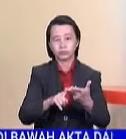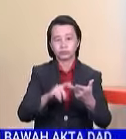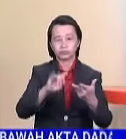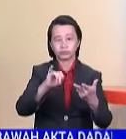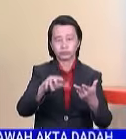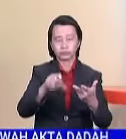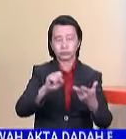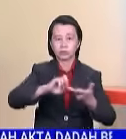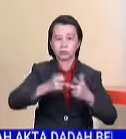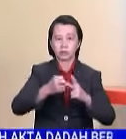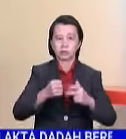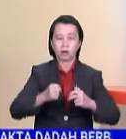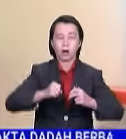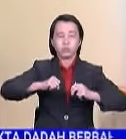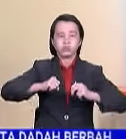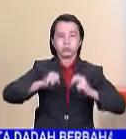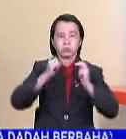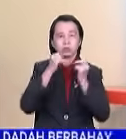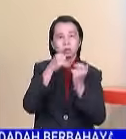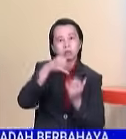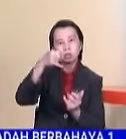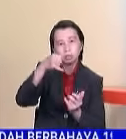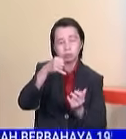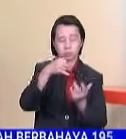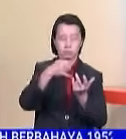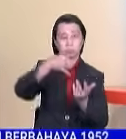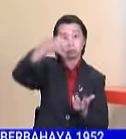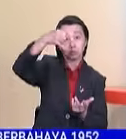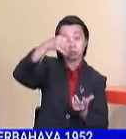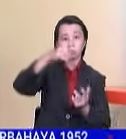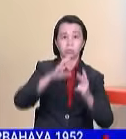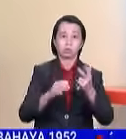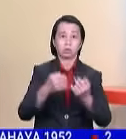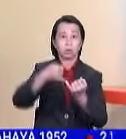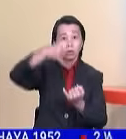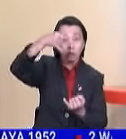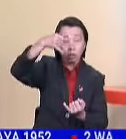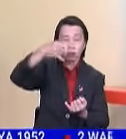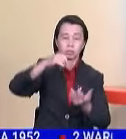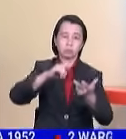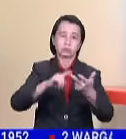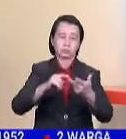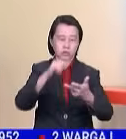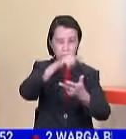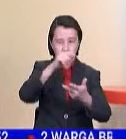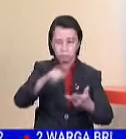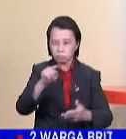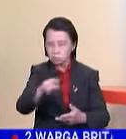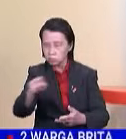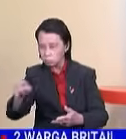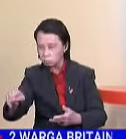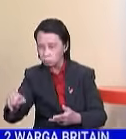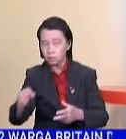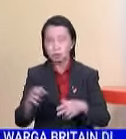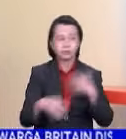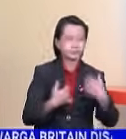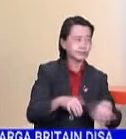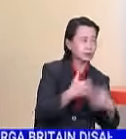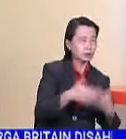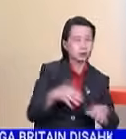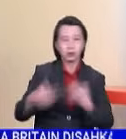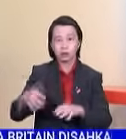dengan masalah berat badan menurun secara mendadak maupun atau komunitas yang mencegah mereka-mereka yang kelihatan Geisha